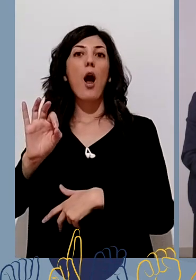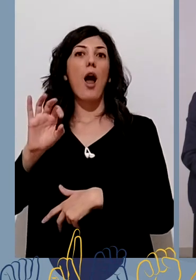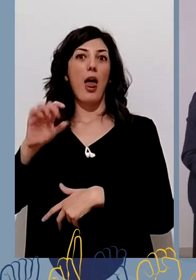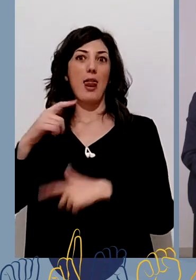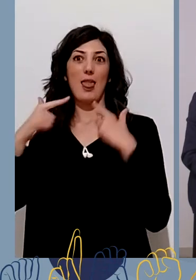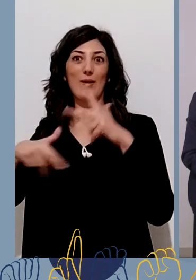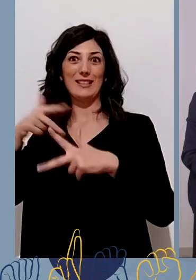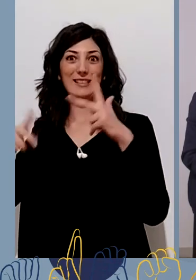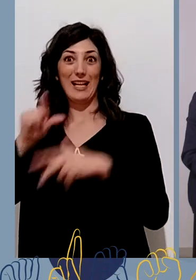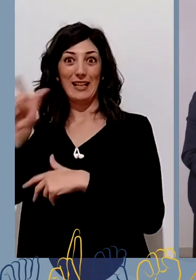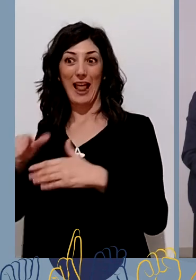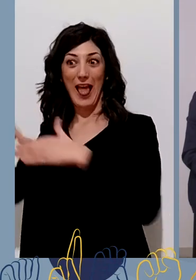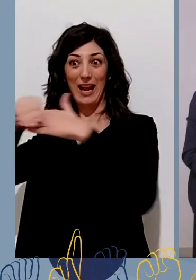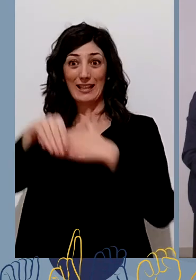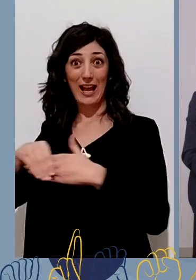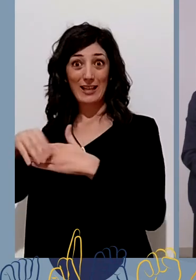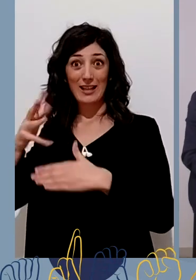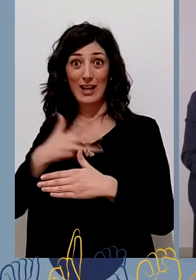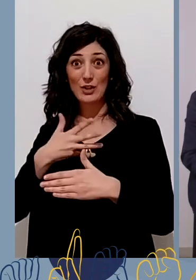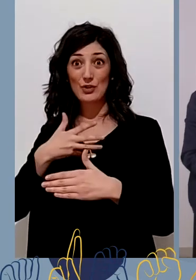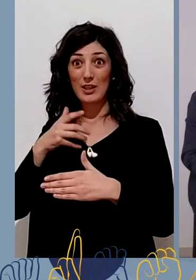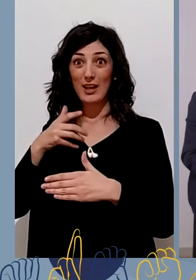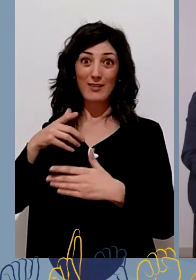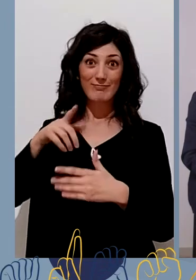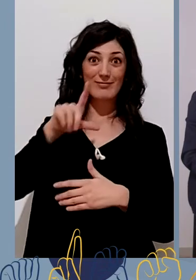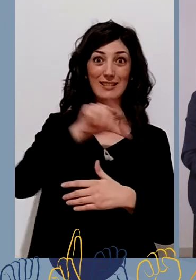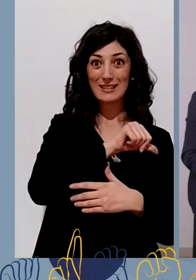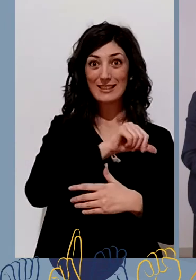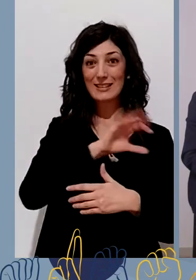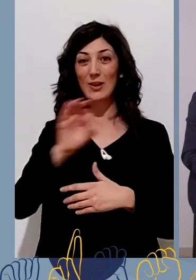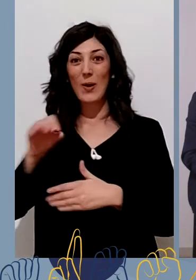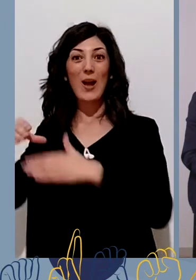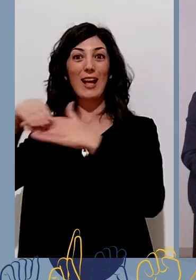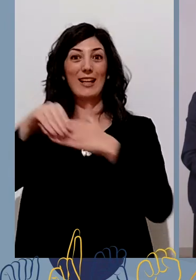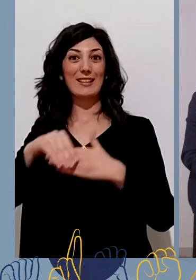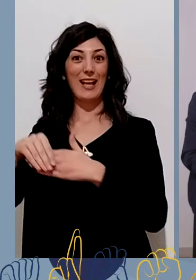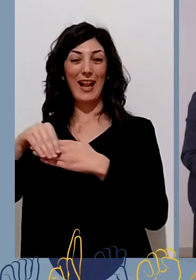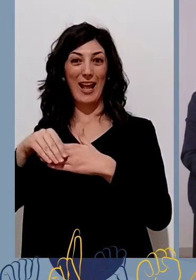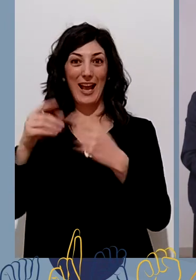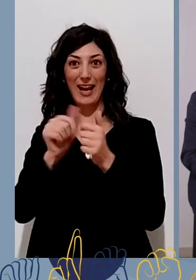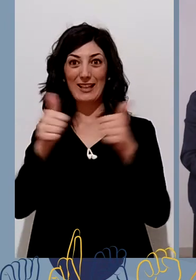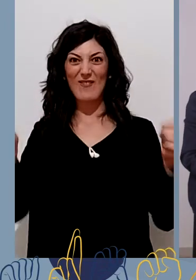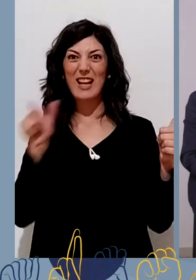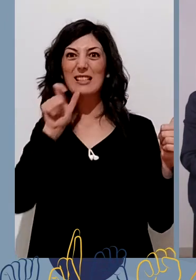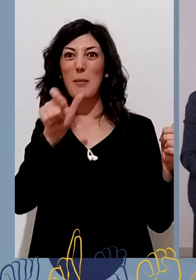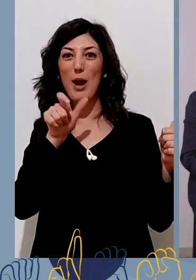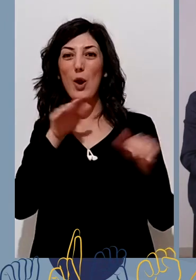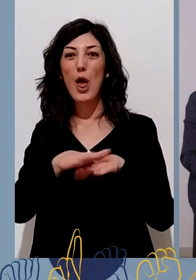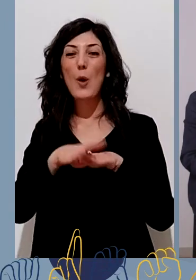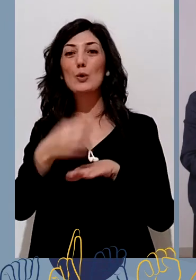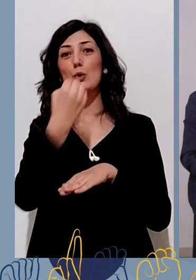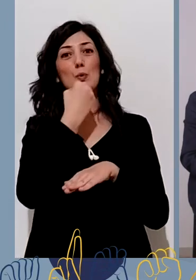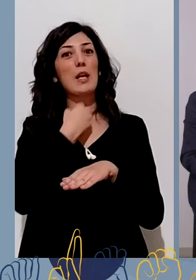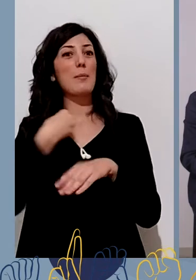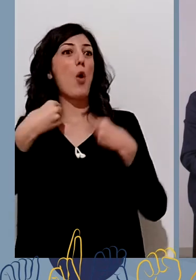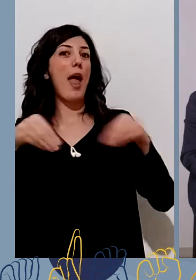la differenza italiana tattile, ok, scusate perché non sono esperta in materia, però